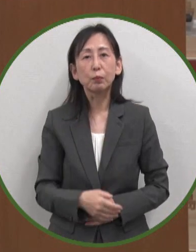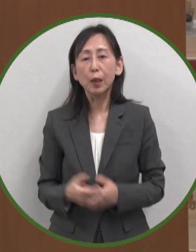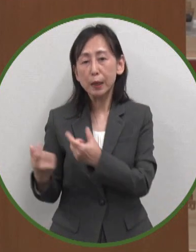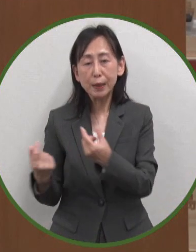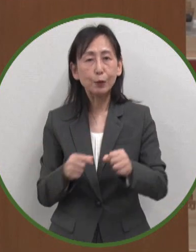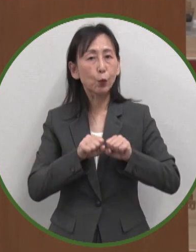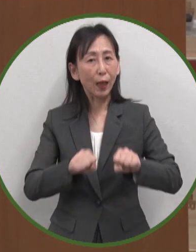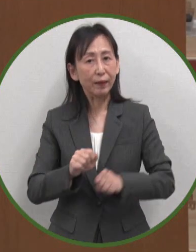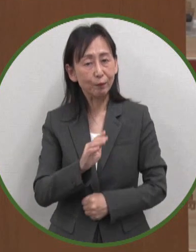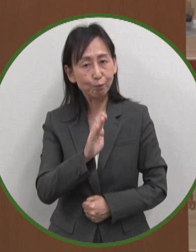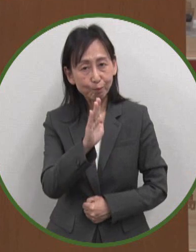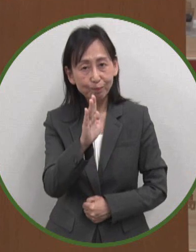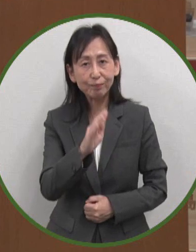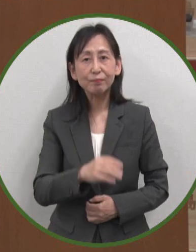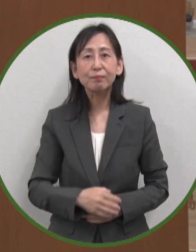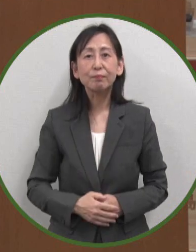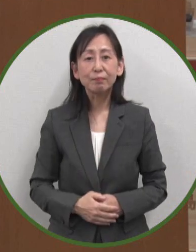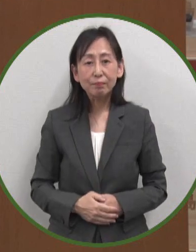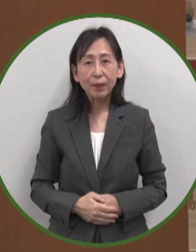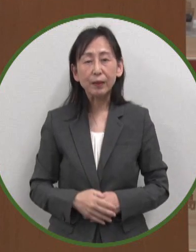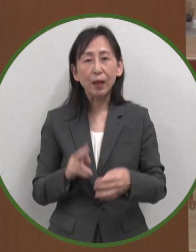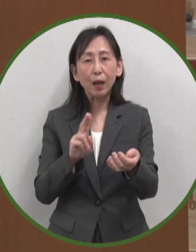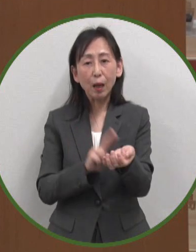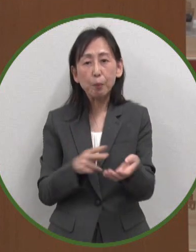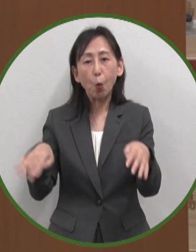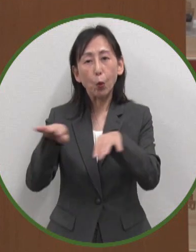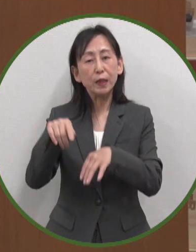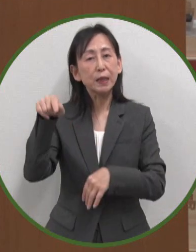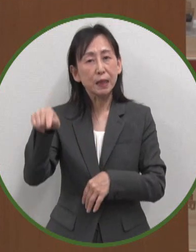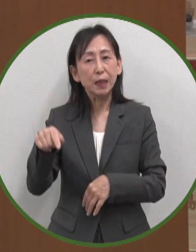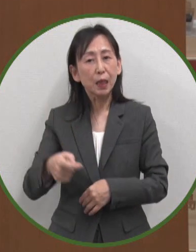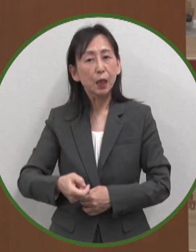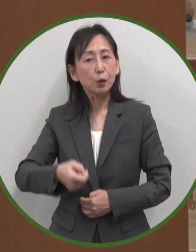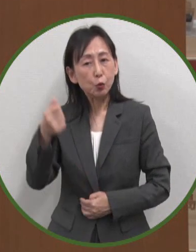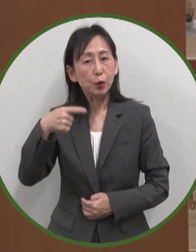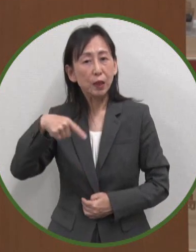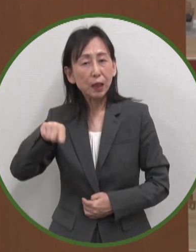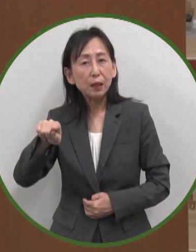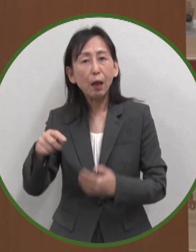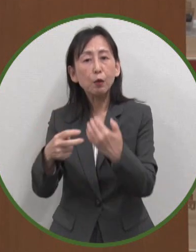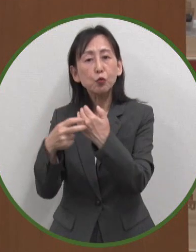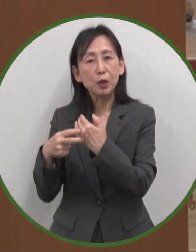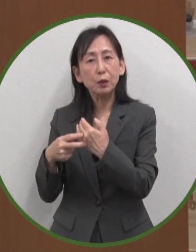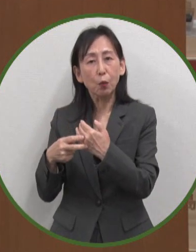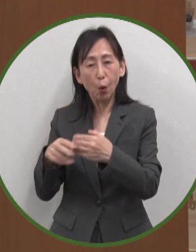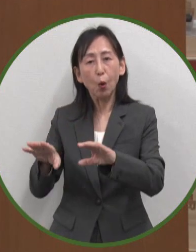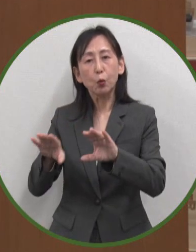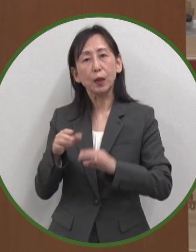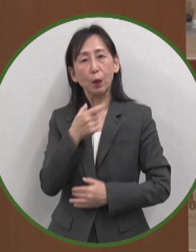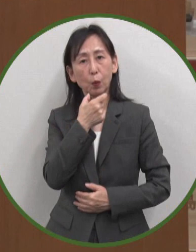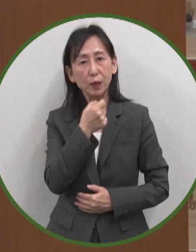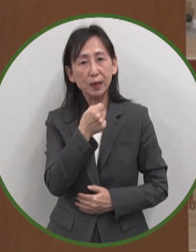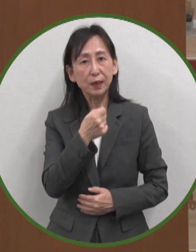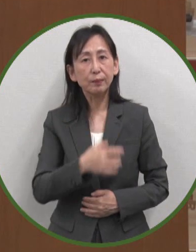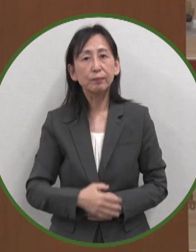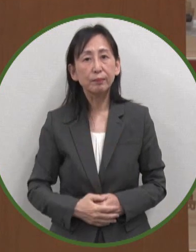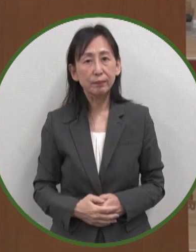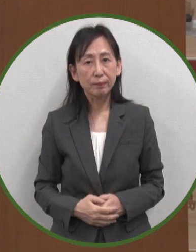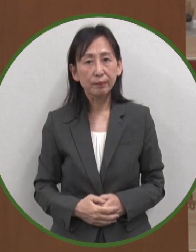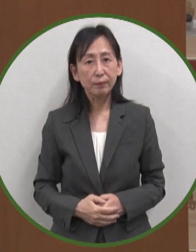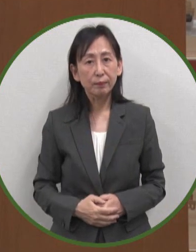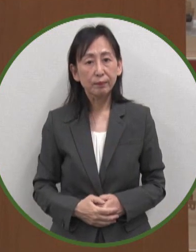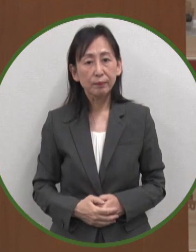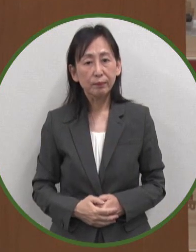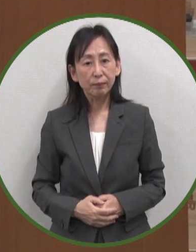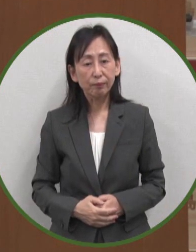したいということと、それから医療機関などにですね、すぐに行っていただくといったようなことが重要だと思っています。